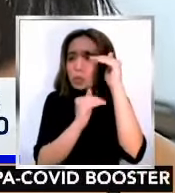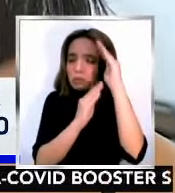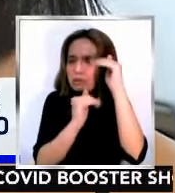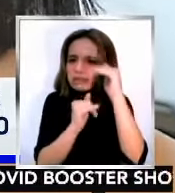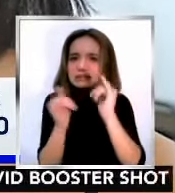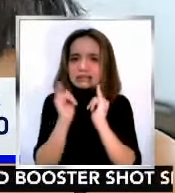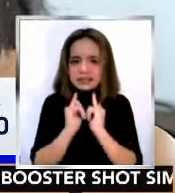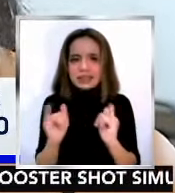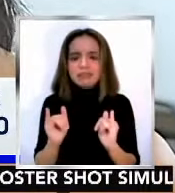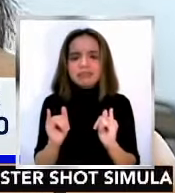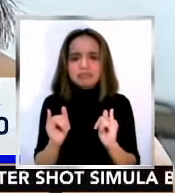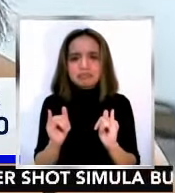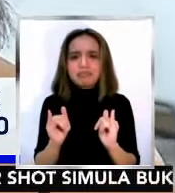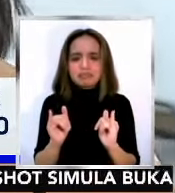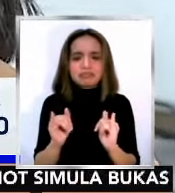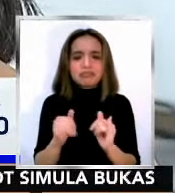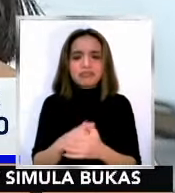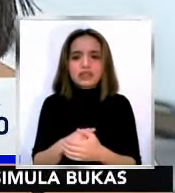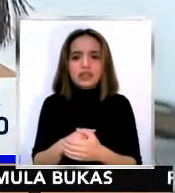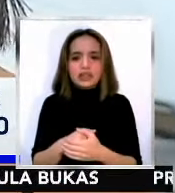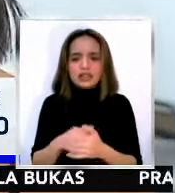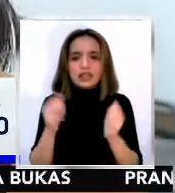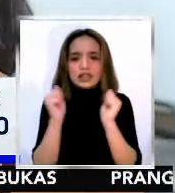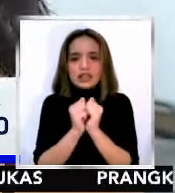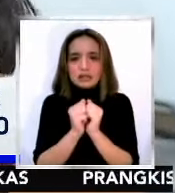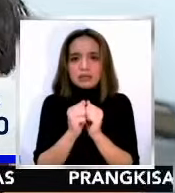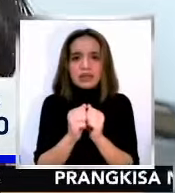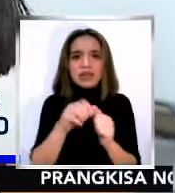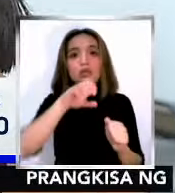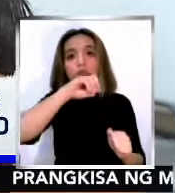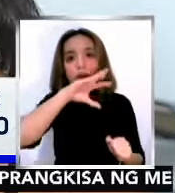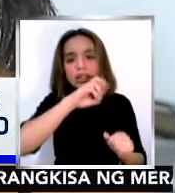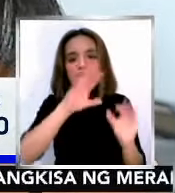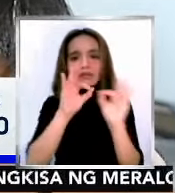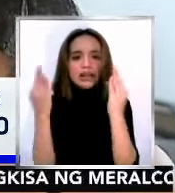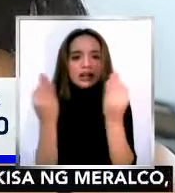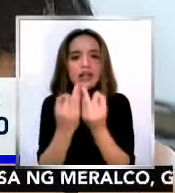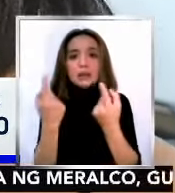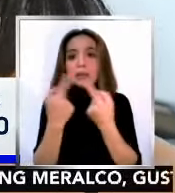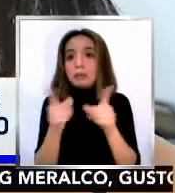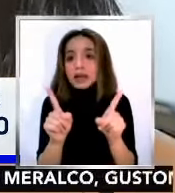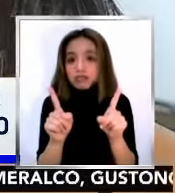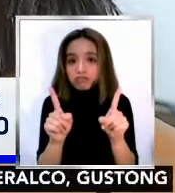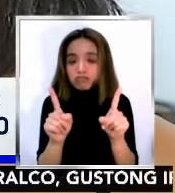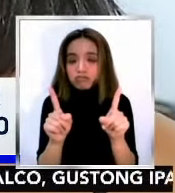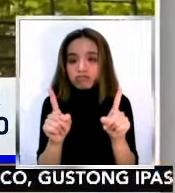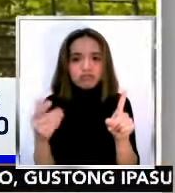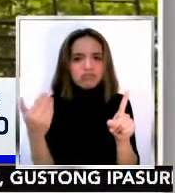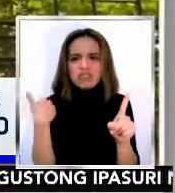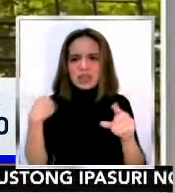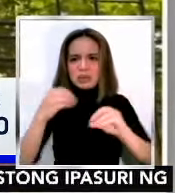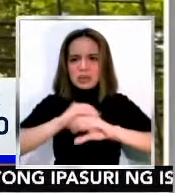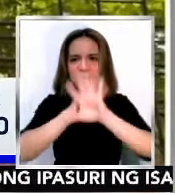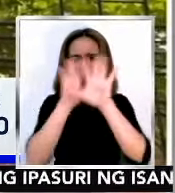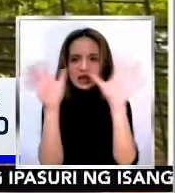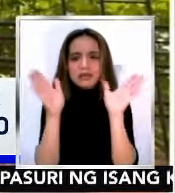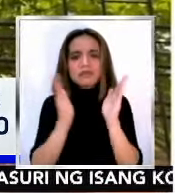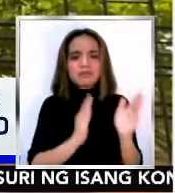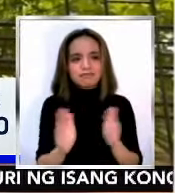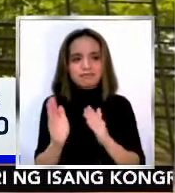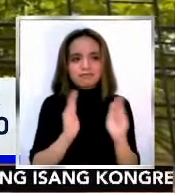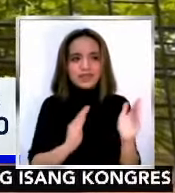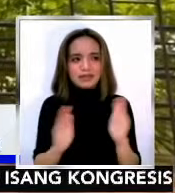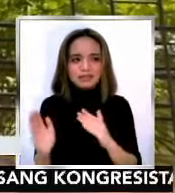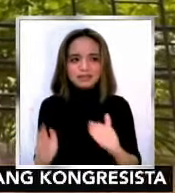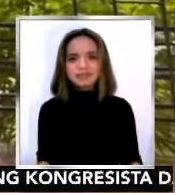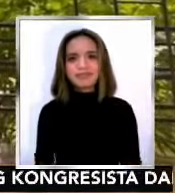traditional, syempre. Kasama po ang lola at ang pamilya. Pero wala pa pong malinaw na plano. Lars